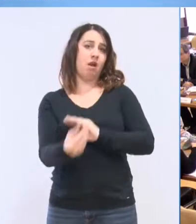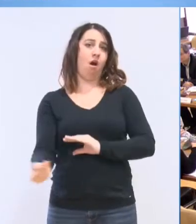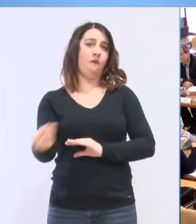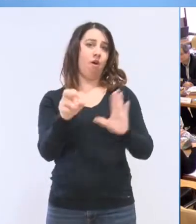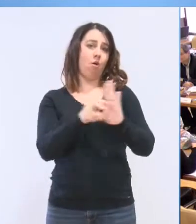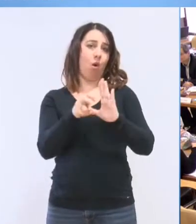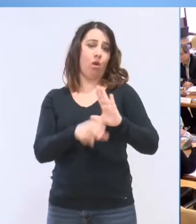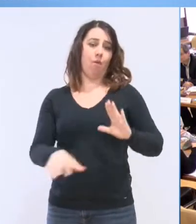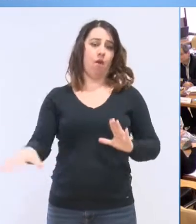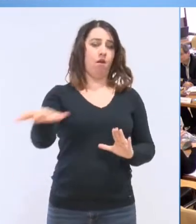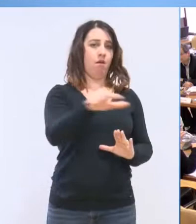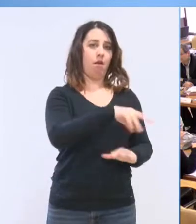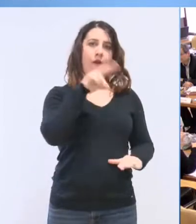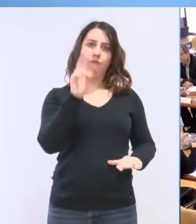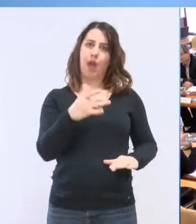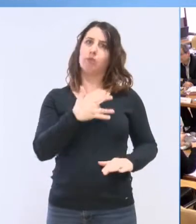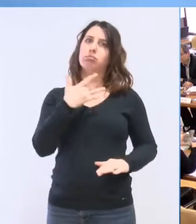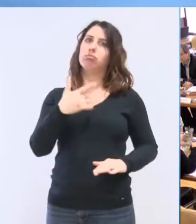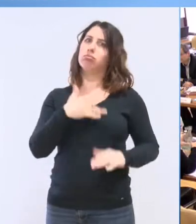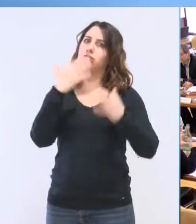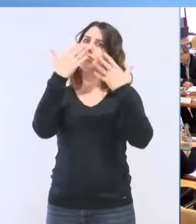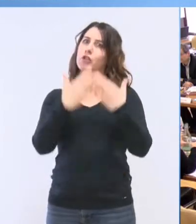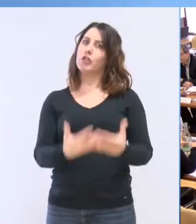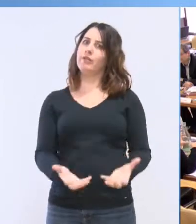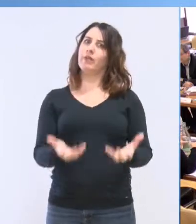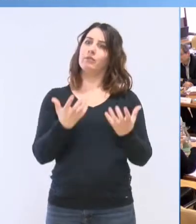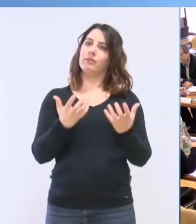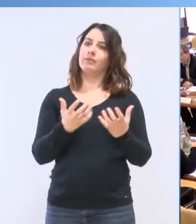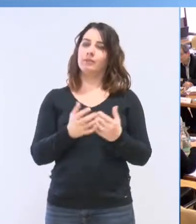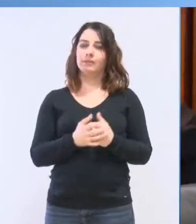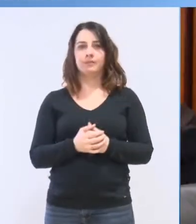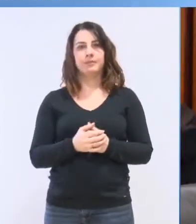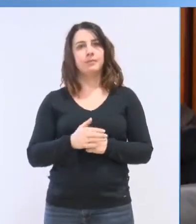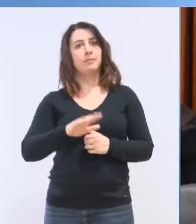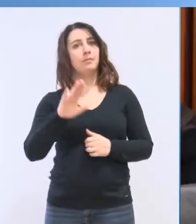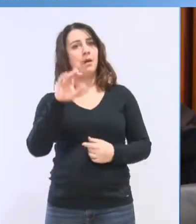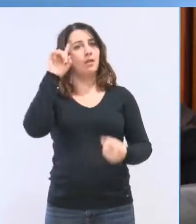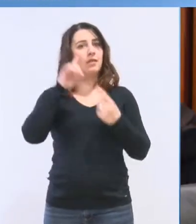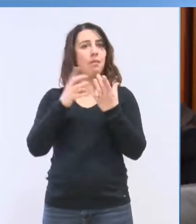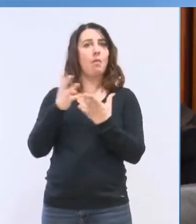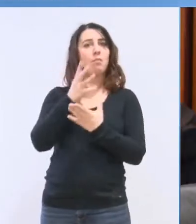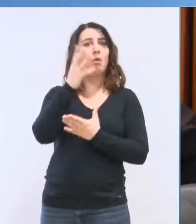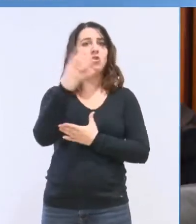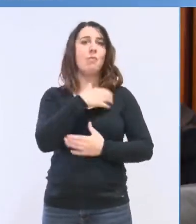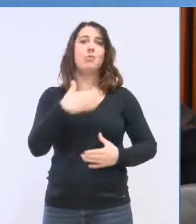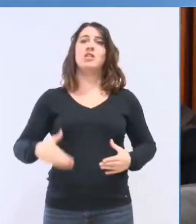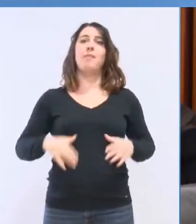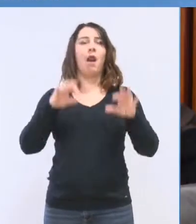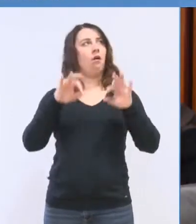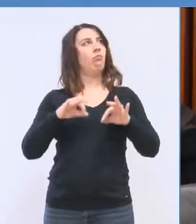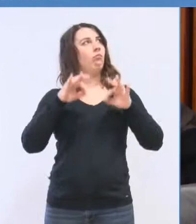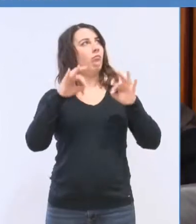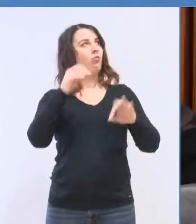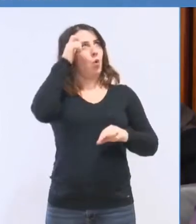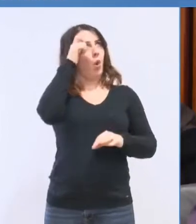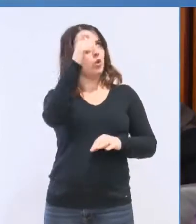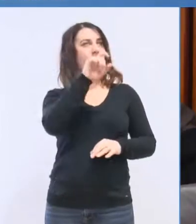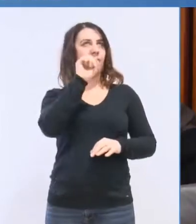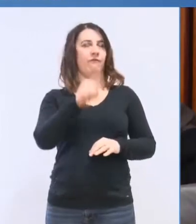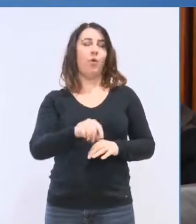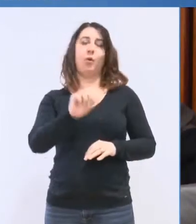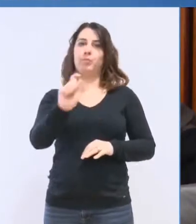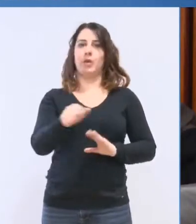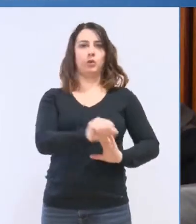c'est très intéressant. Par contre, effectivement, tout projet municipal sensé se doit de se préoccuper